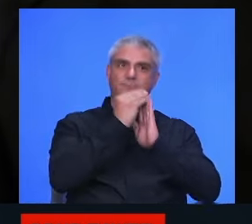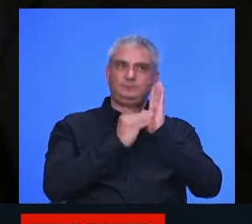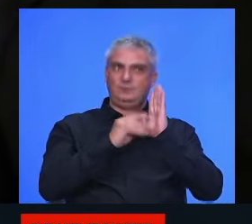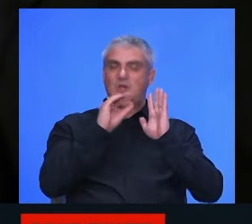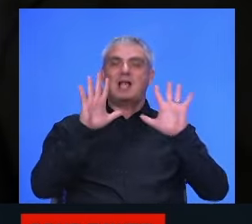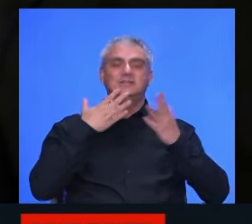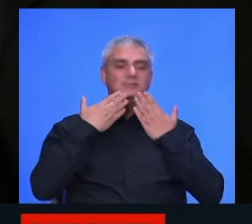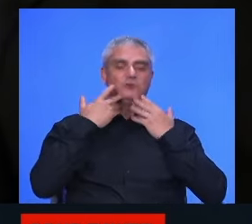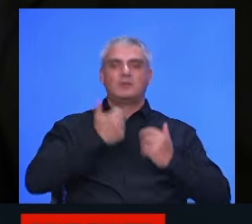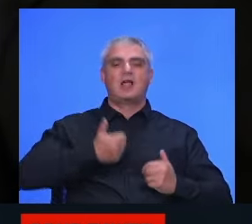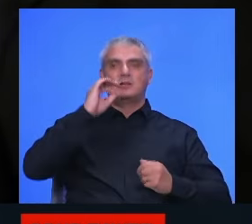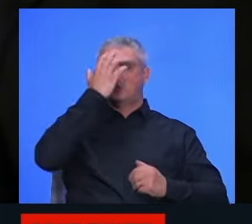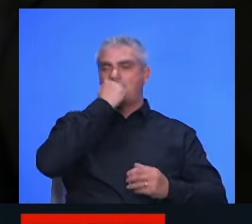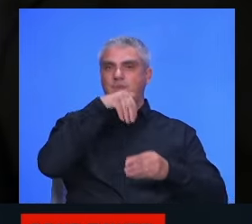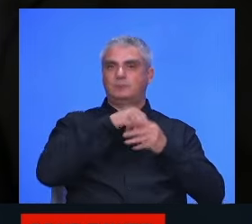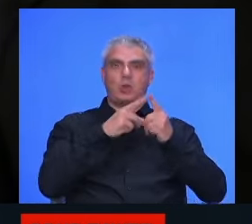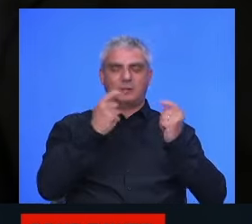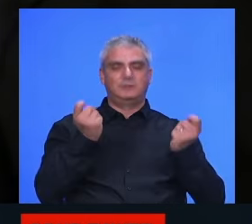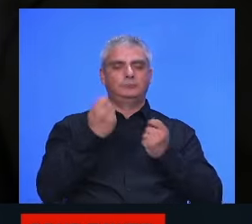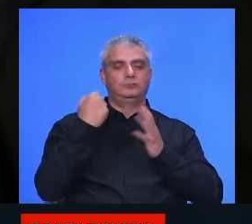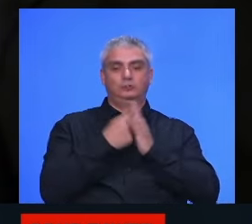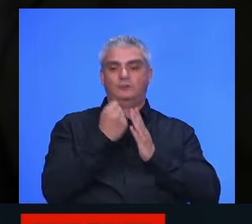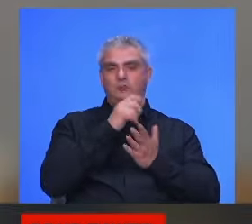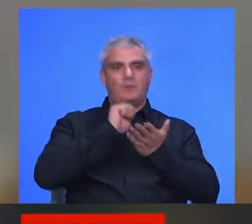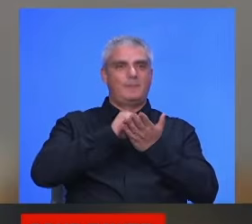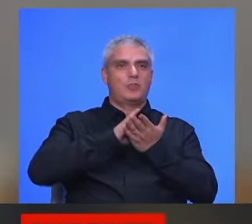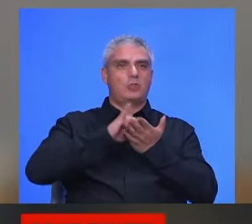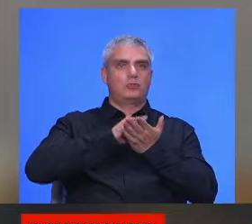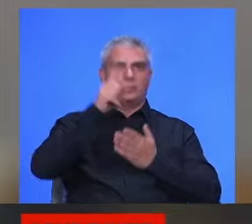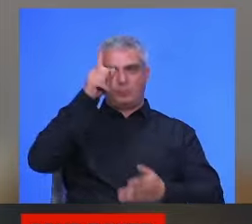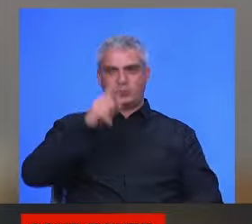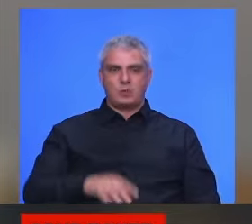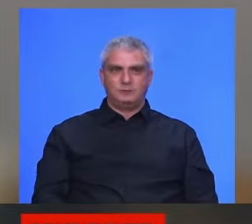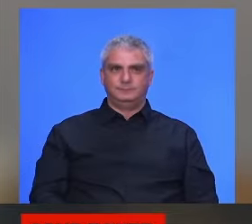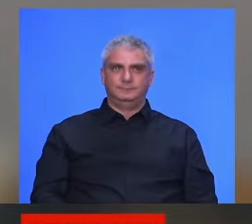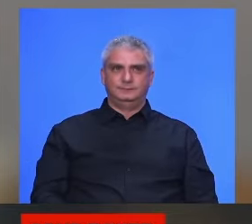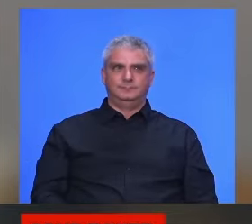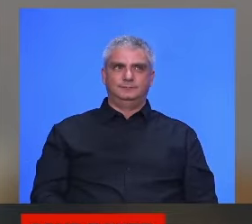של הנהגת חמאס בעזה שפורסמו בסוף השבוע בניו יורק טיימס.